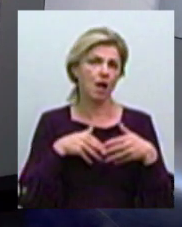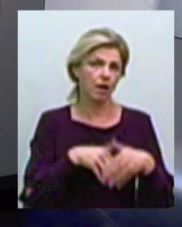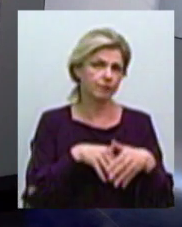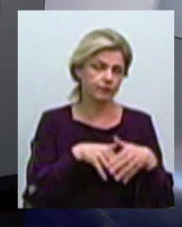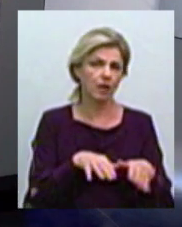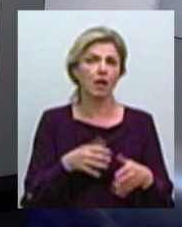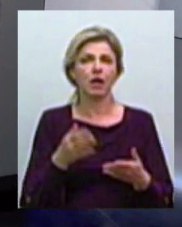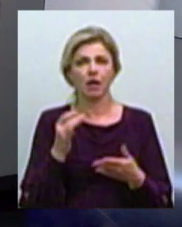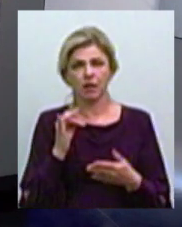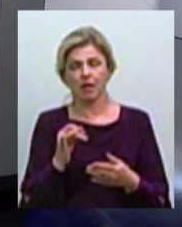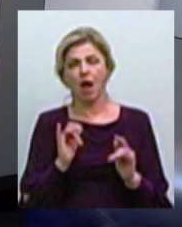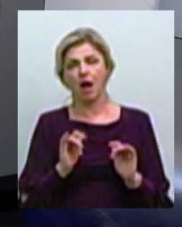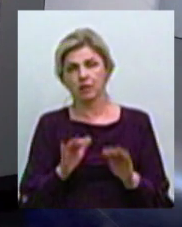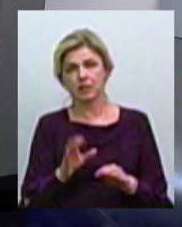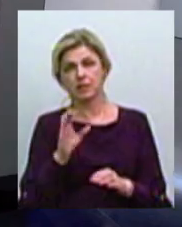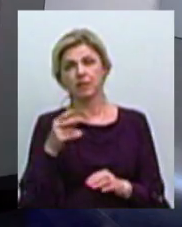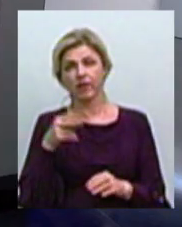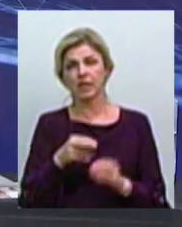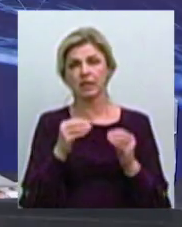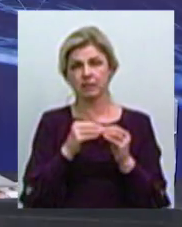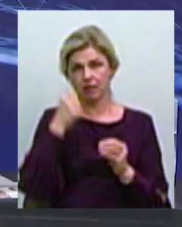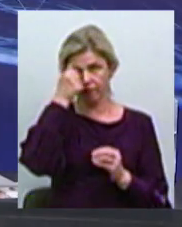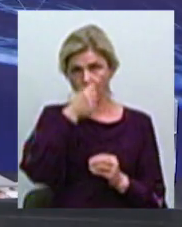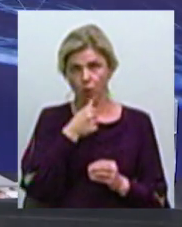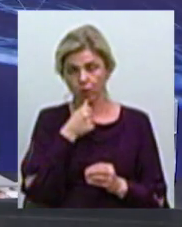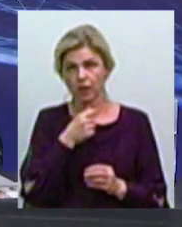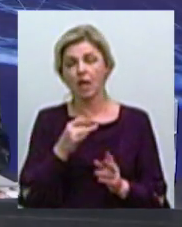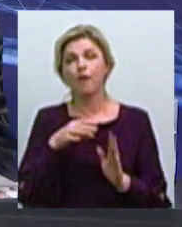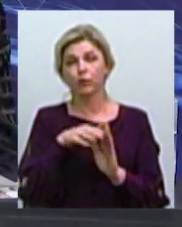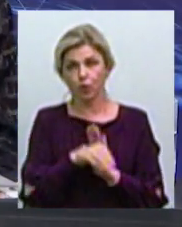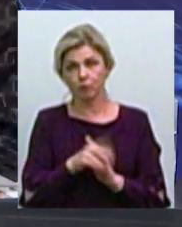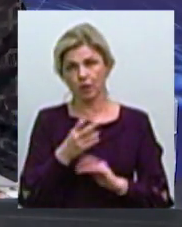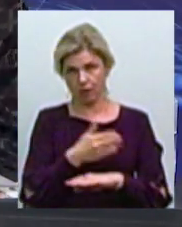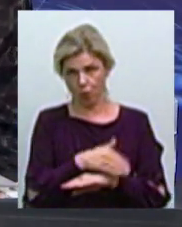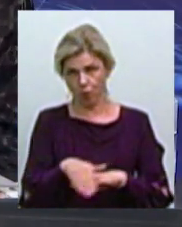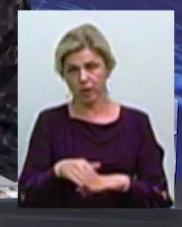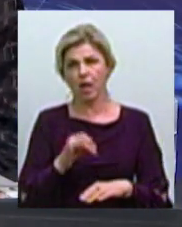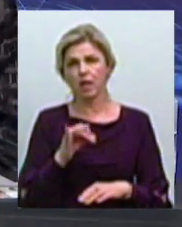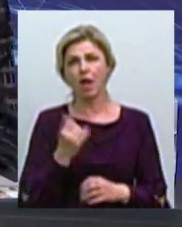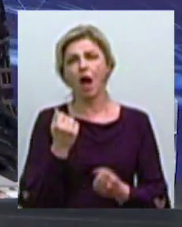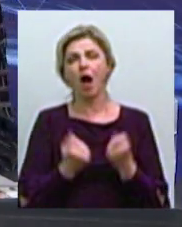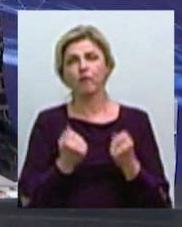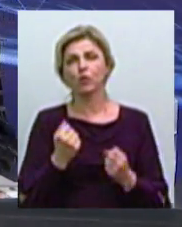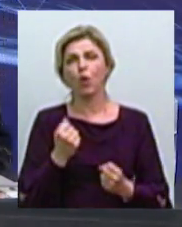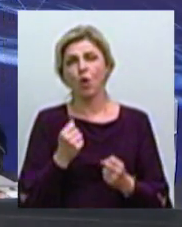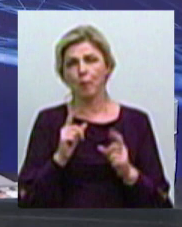с 2010 года точно. А вот, в том числе и уличные. И автопробеги у нас были, и